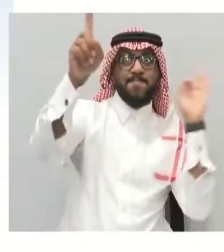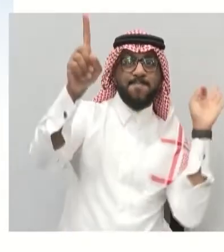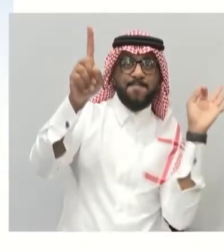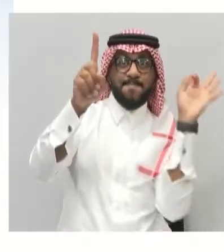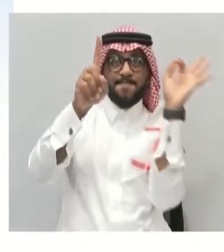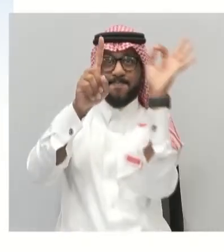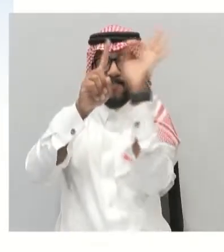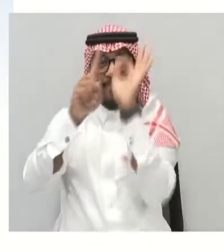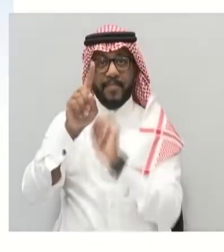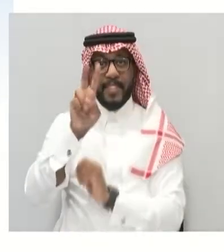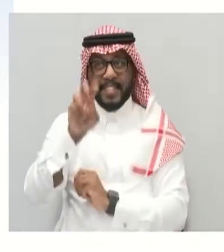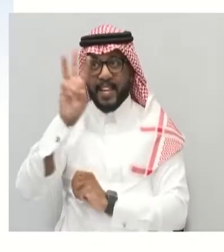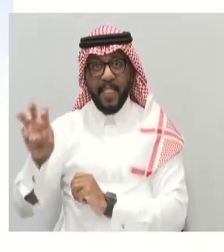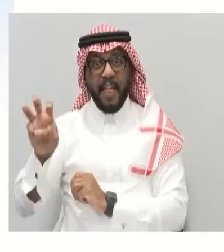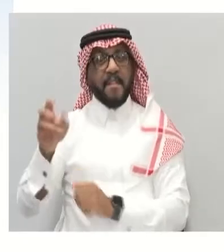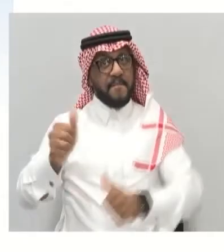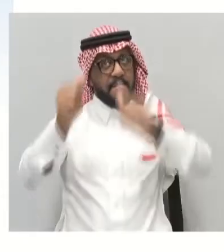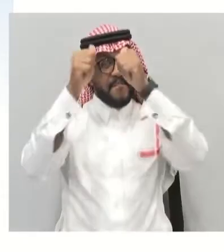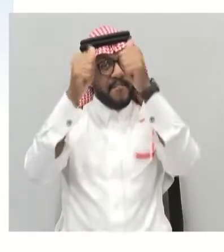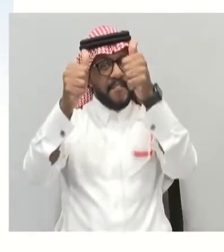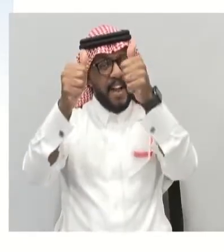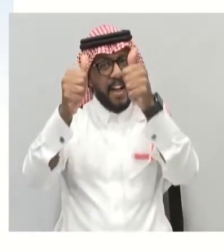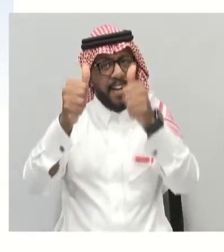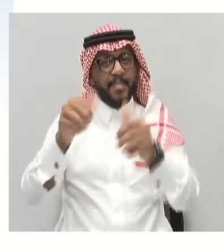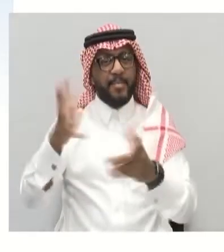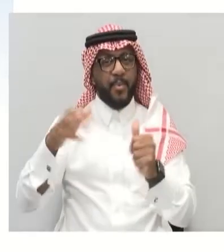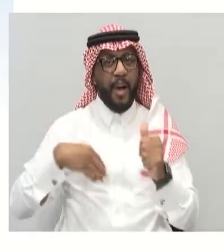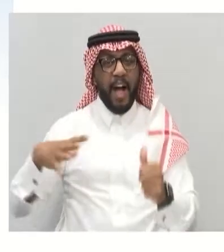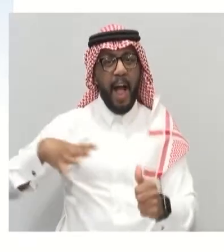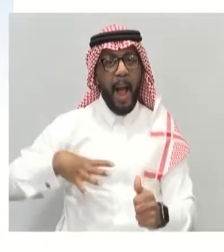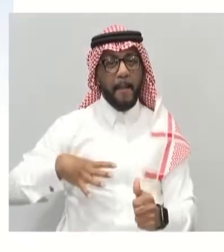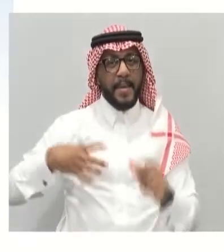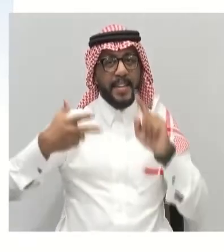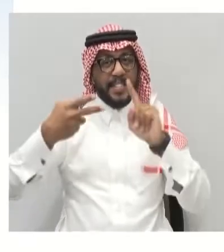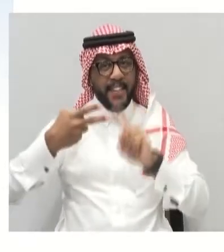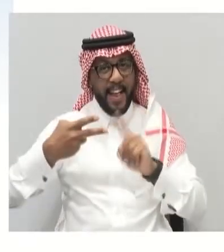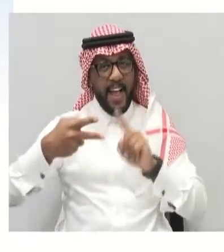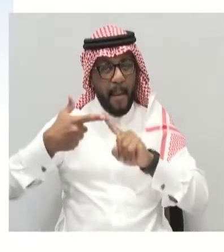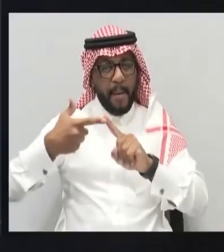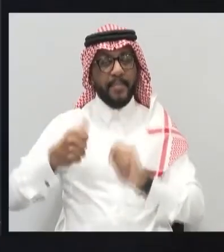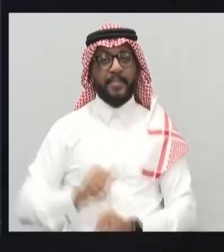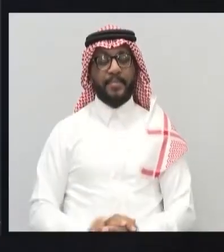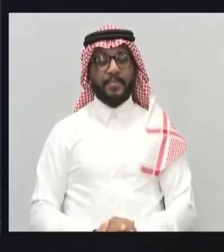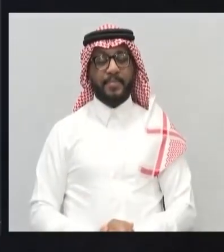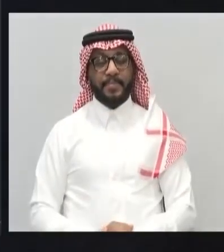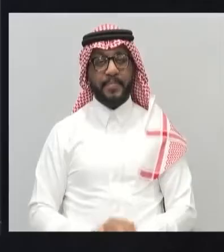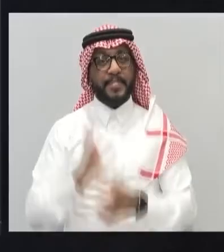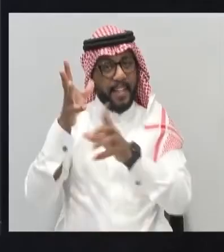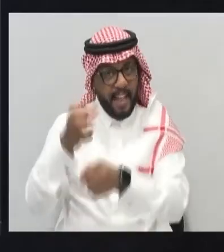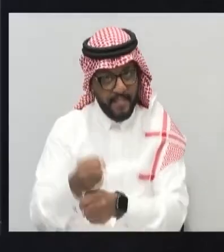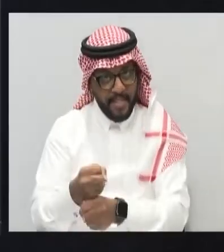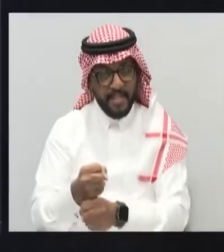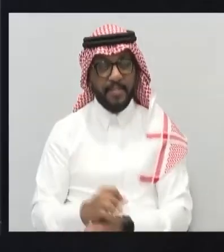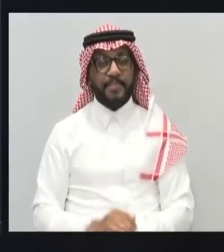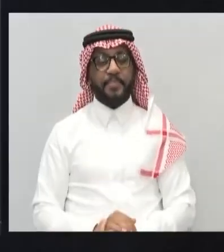العربيه السعوديه 20 30 التي اطلقها ولي العهد حفظه الله في هذا النص